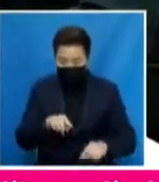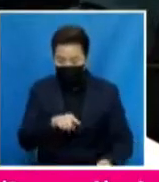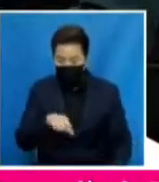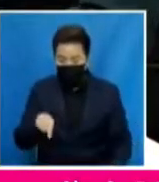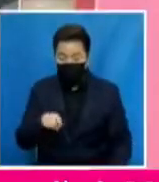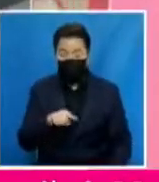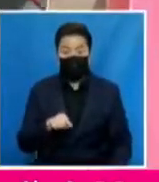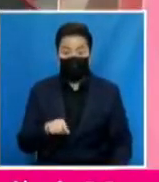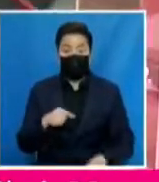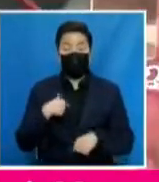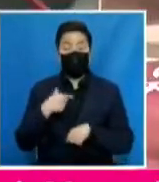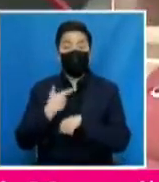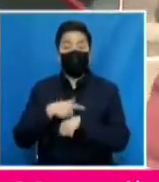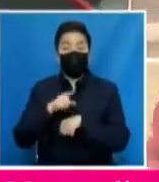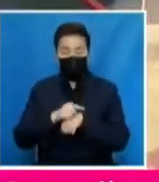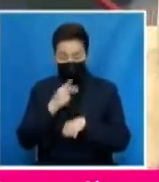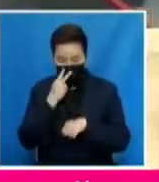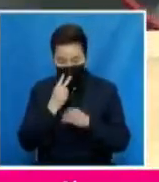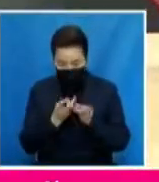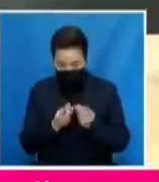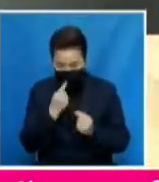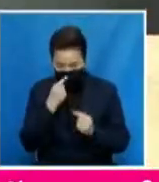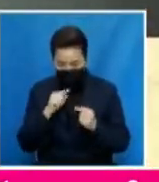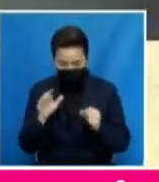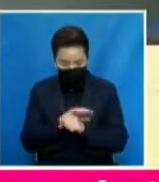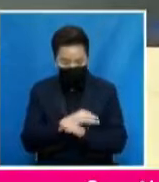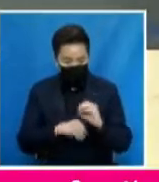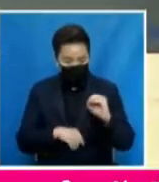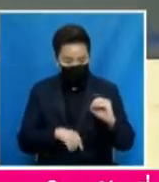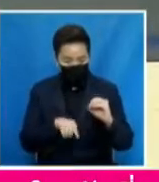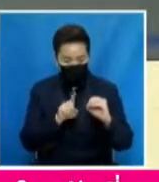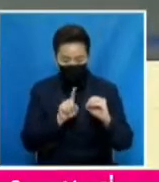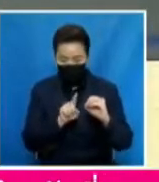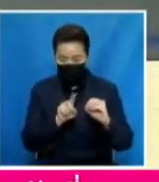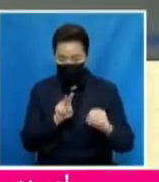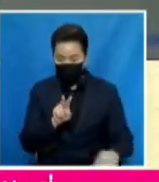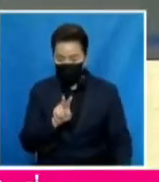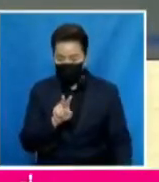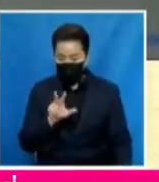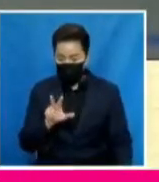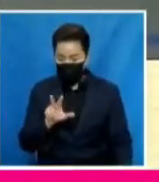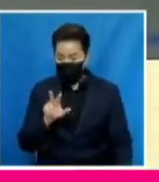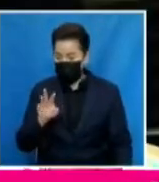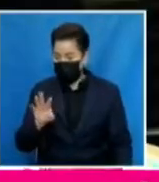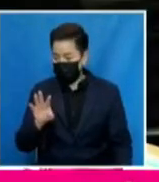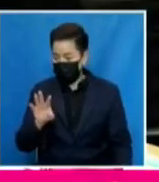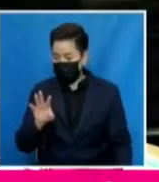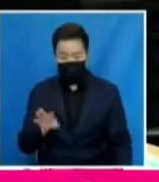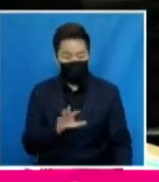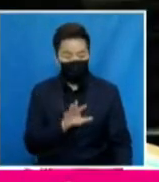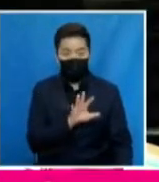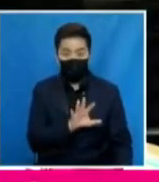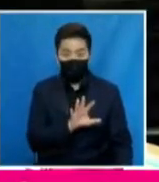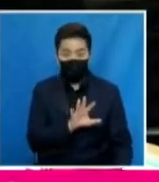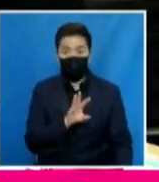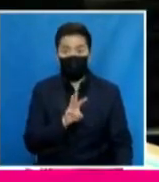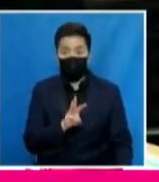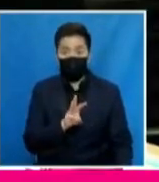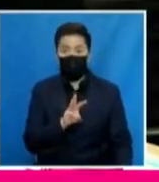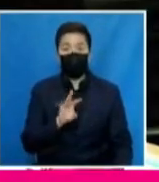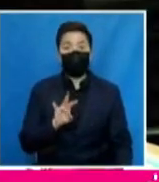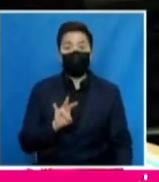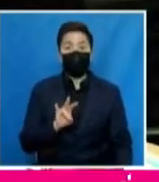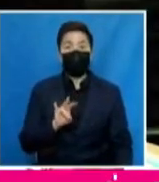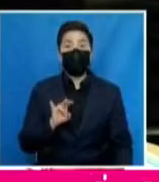อบประธานจะต้องตรวจดูว่ามีหมายเลข0 1 2 3 4 5